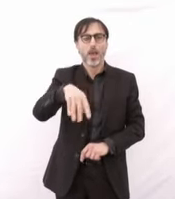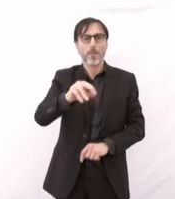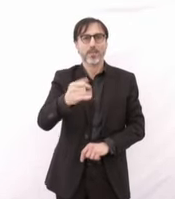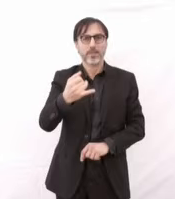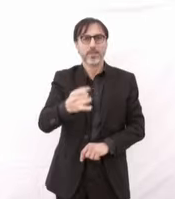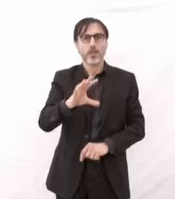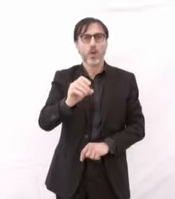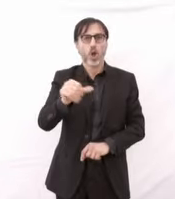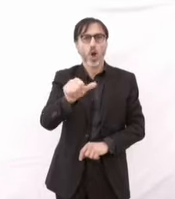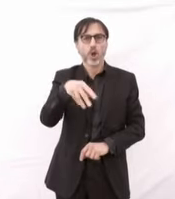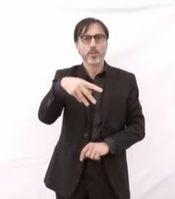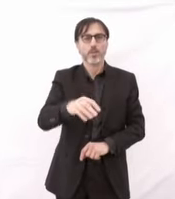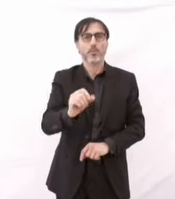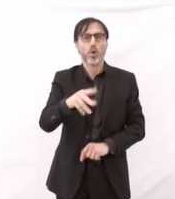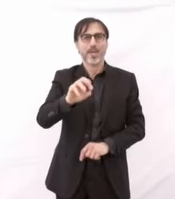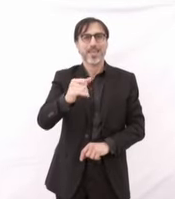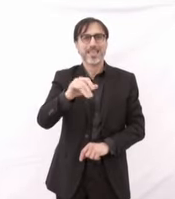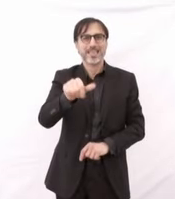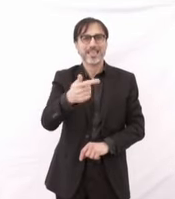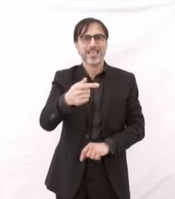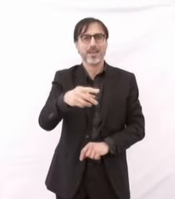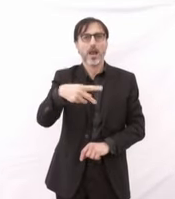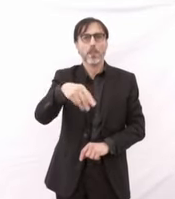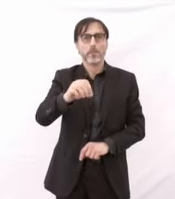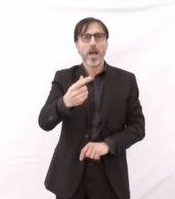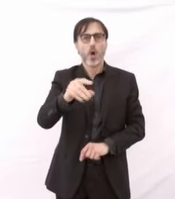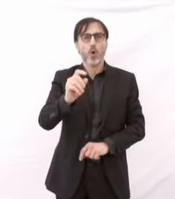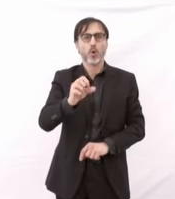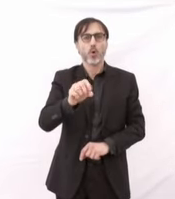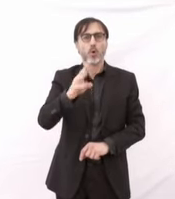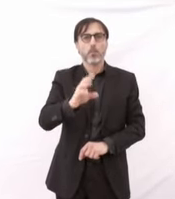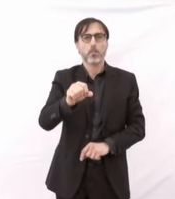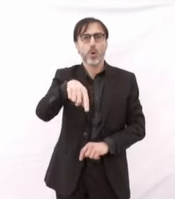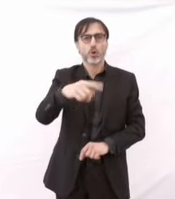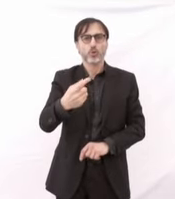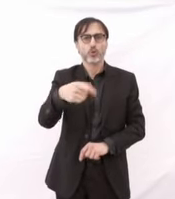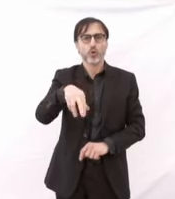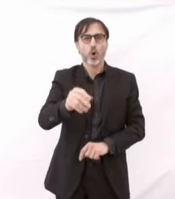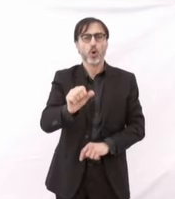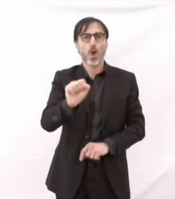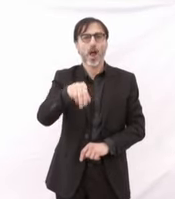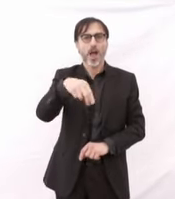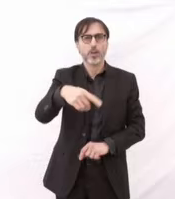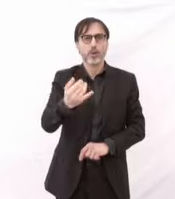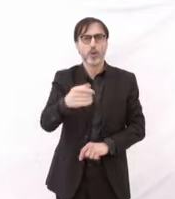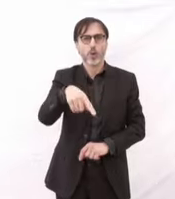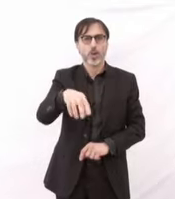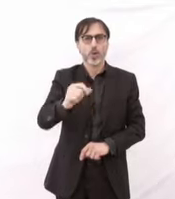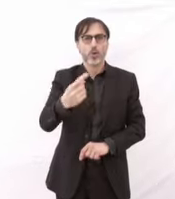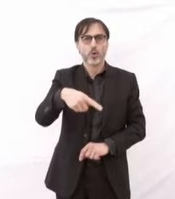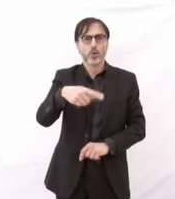Cristina, Paolo Buongiorno, Antonino Giannola, Paolino Riccobono,